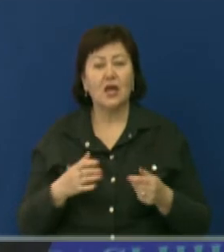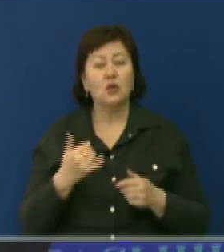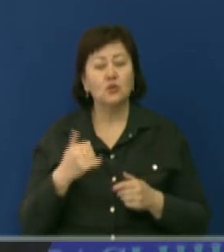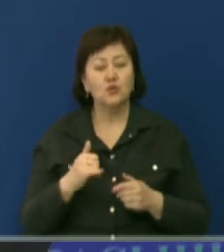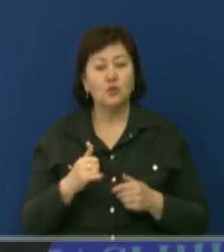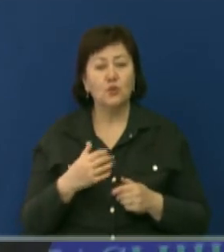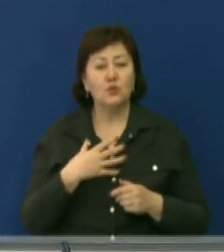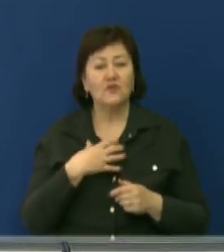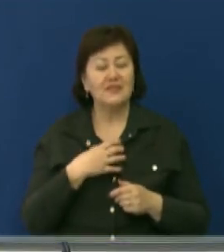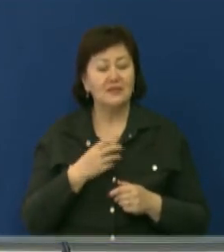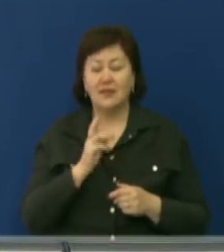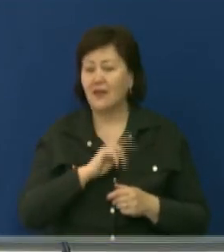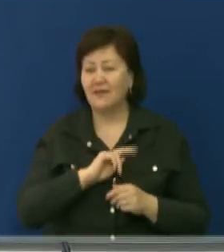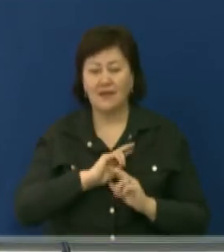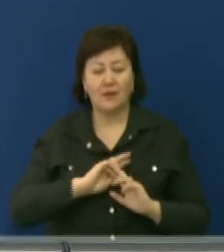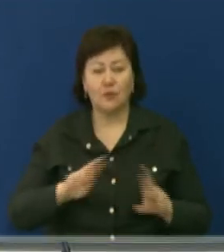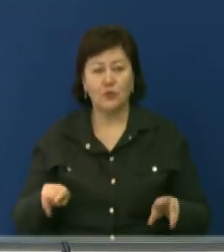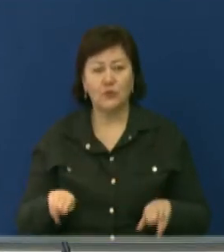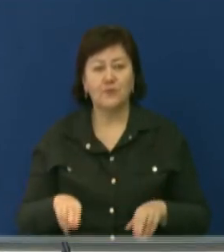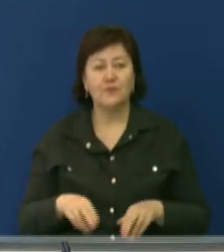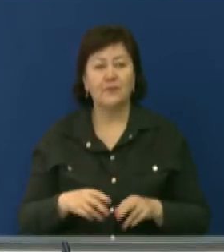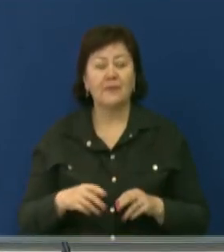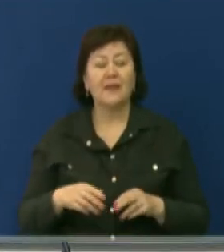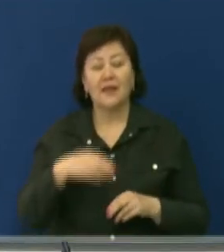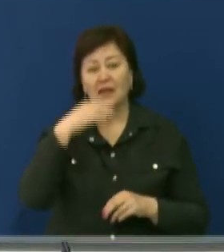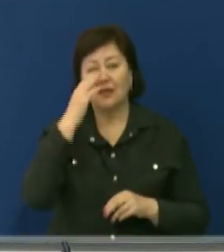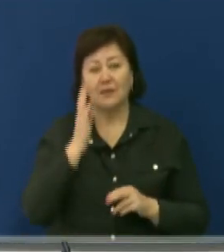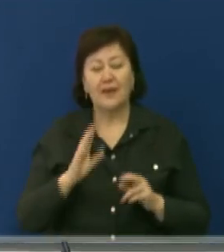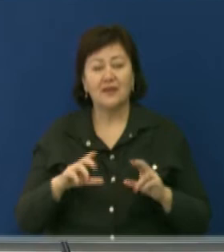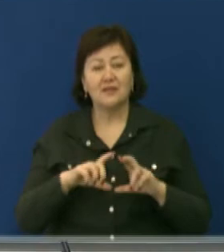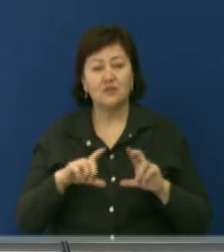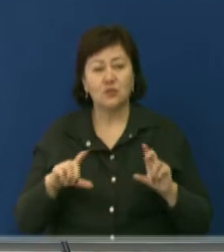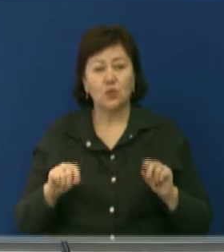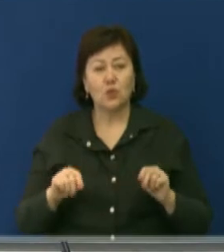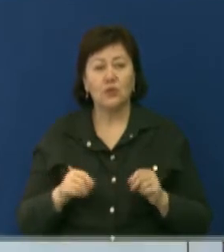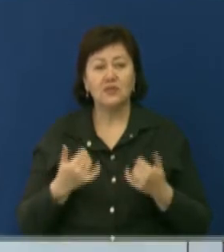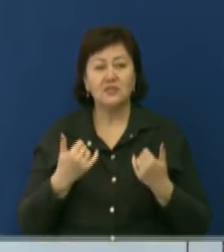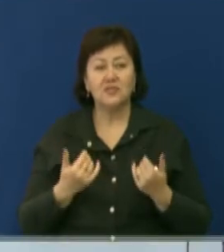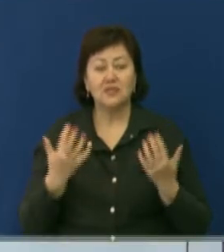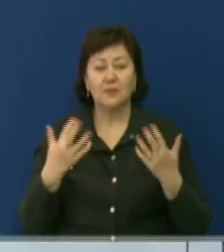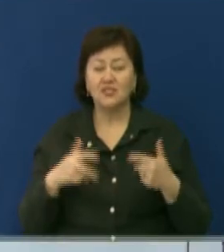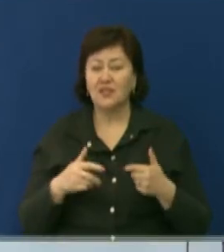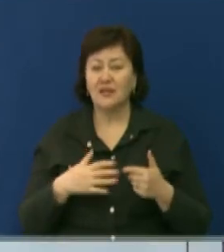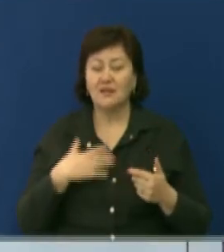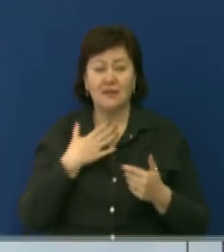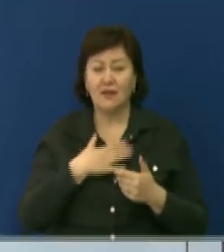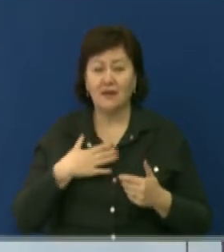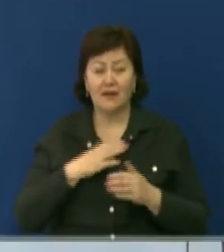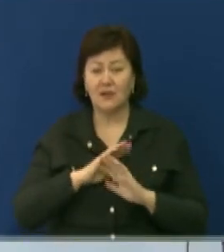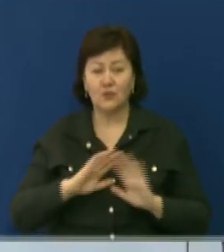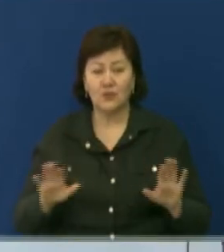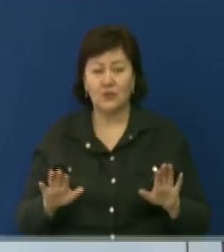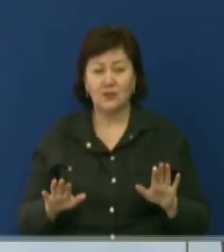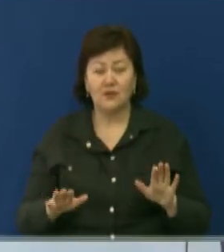жұмыстарын тоқтататын болады. Қала мектептерінің оқушылары арасында аурушаңдық бойынша статистика көңіл көншітпейді деп атап өтті қала